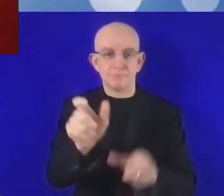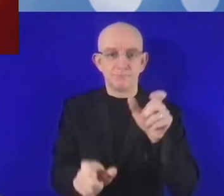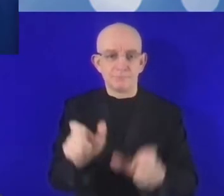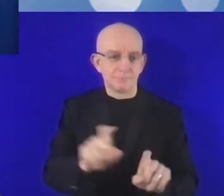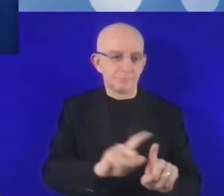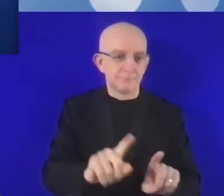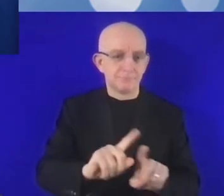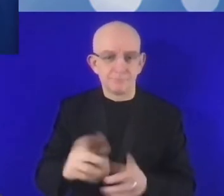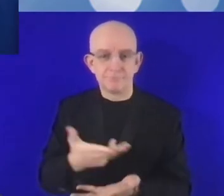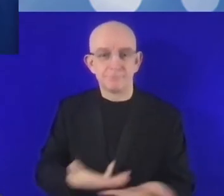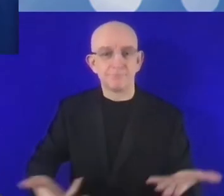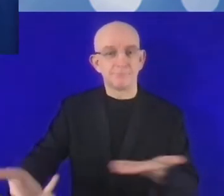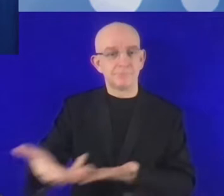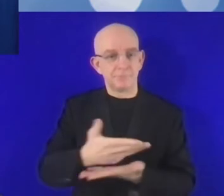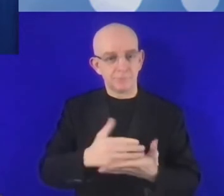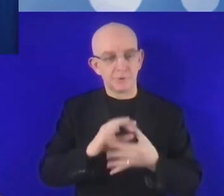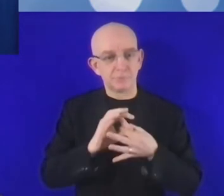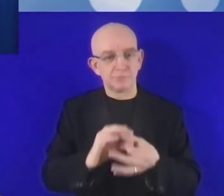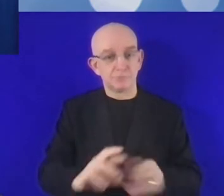bienvenue aux représentants